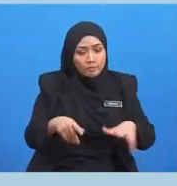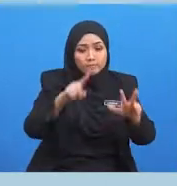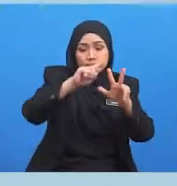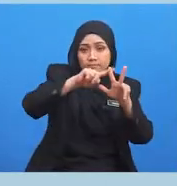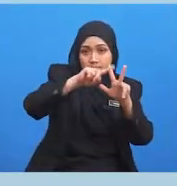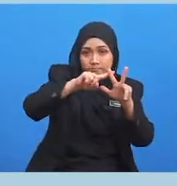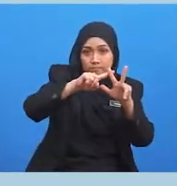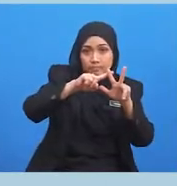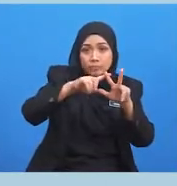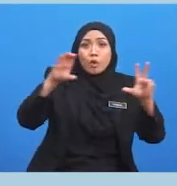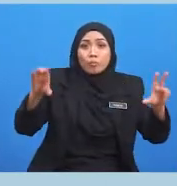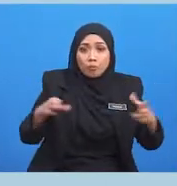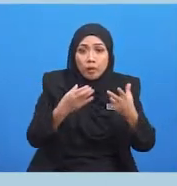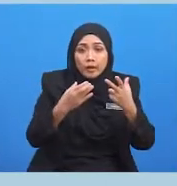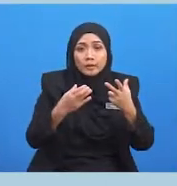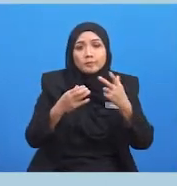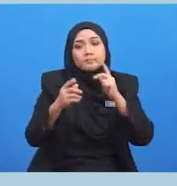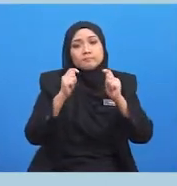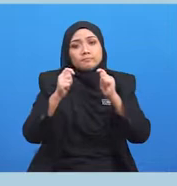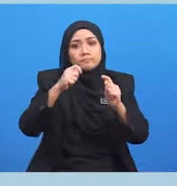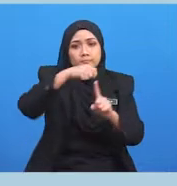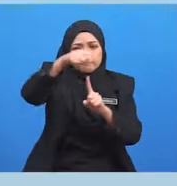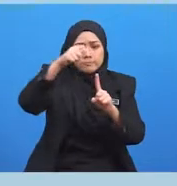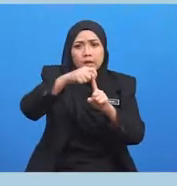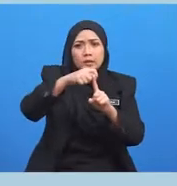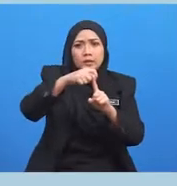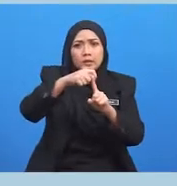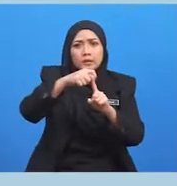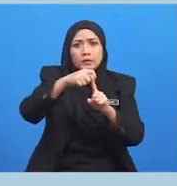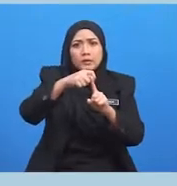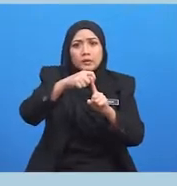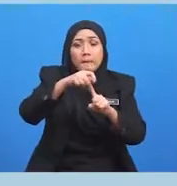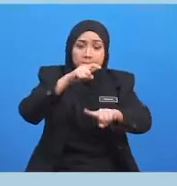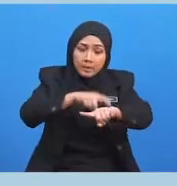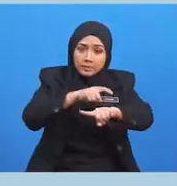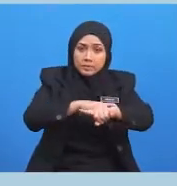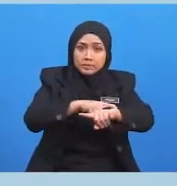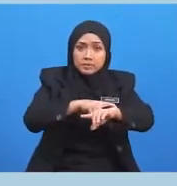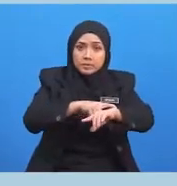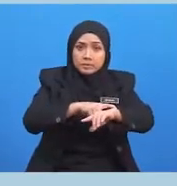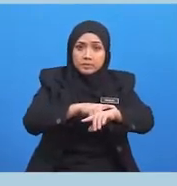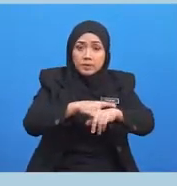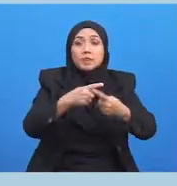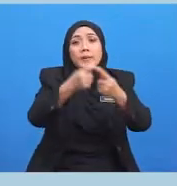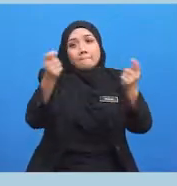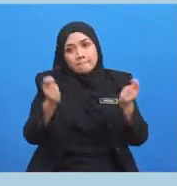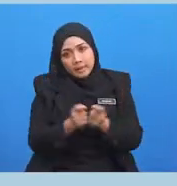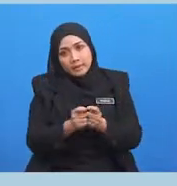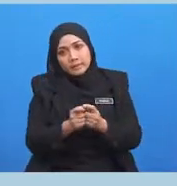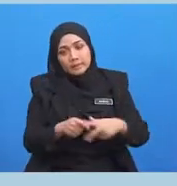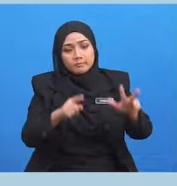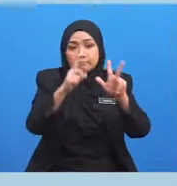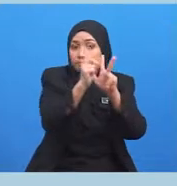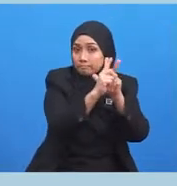kedua, buat temujanji, tetapkan tarikh, masa, lokasi.